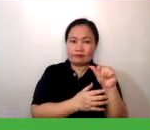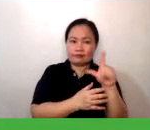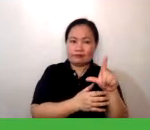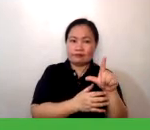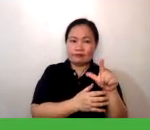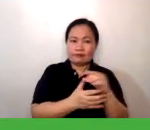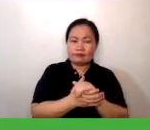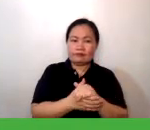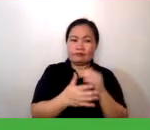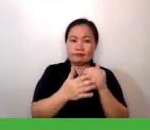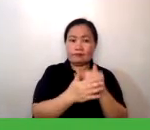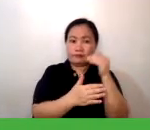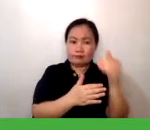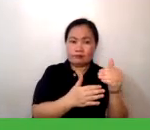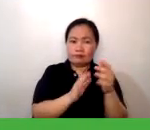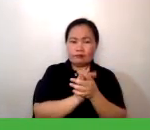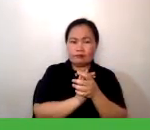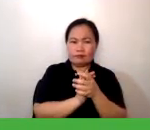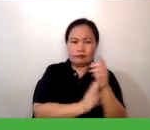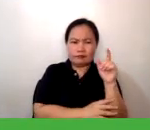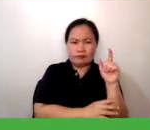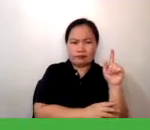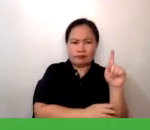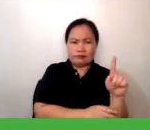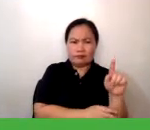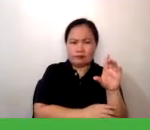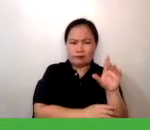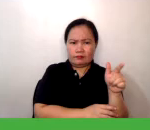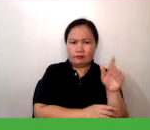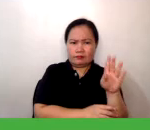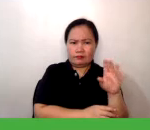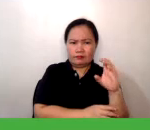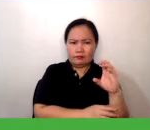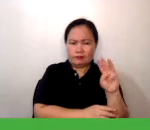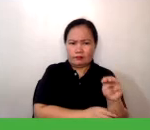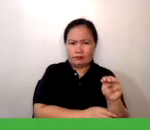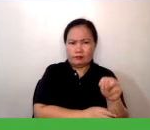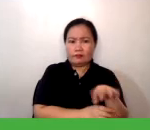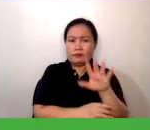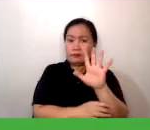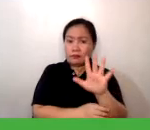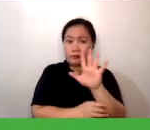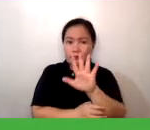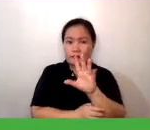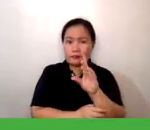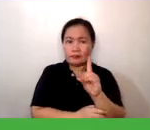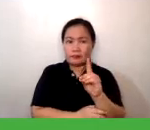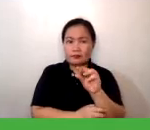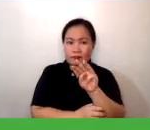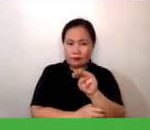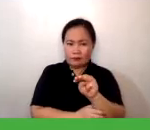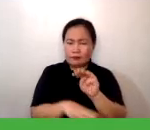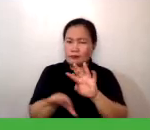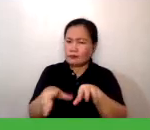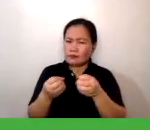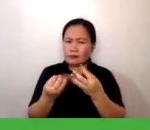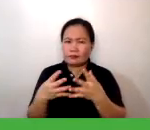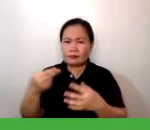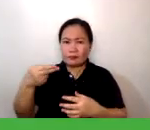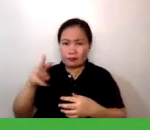decaliters. Okay. So, ganun po ang gagawin. Next. So, I have here 124 centimeters,